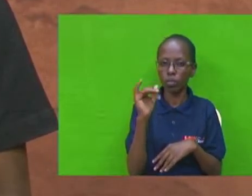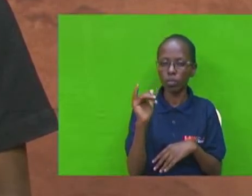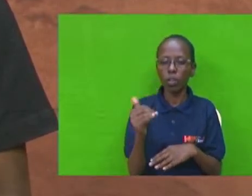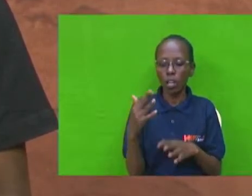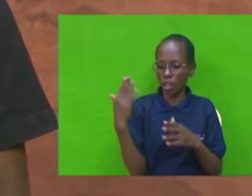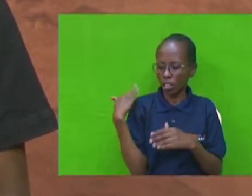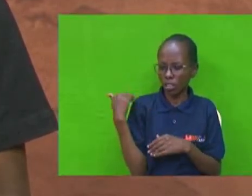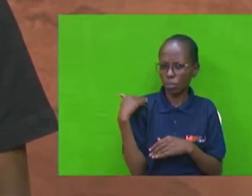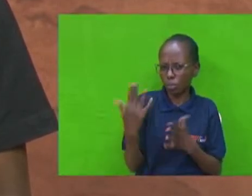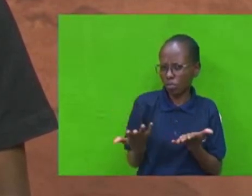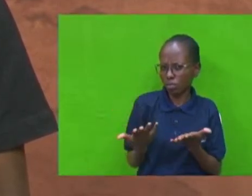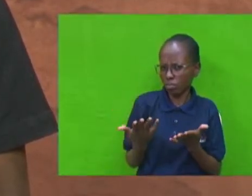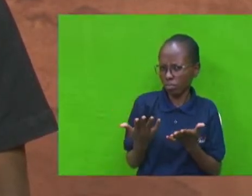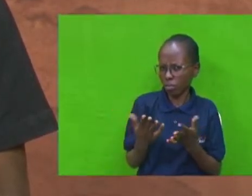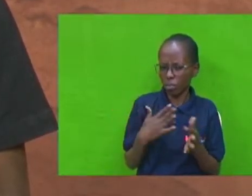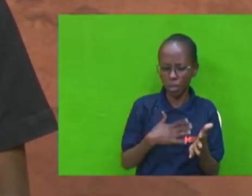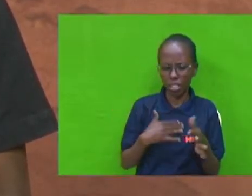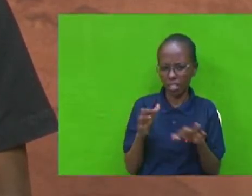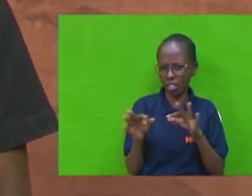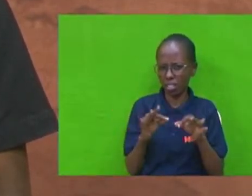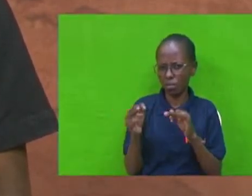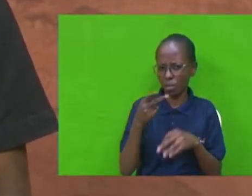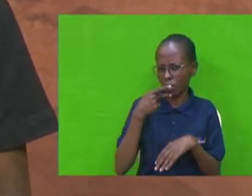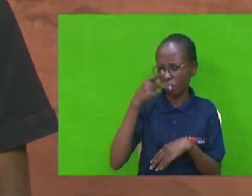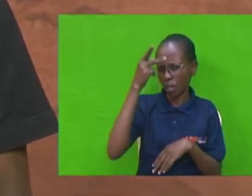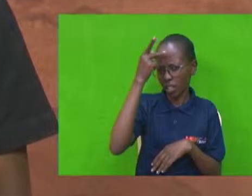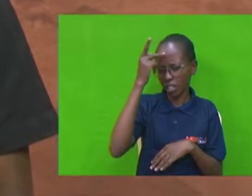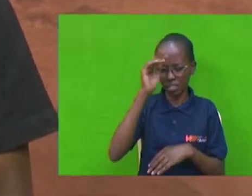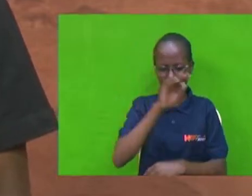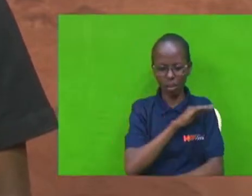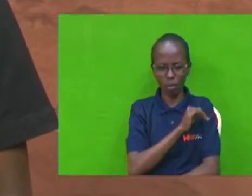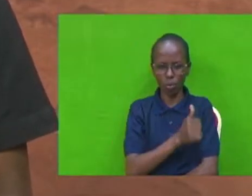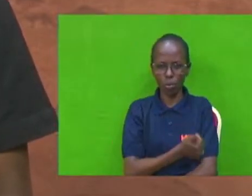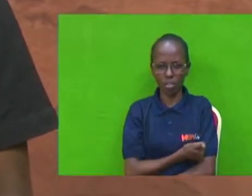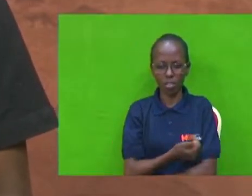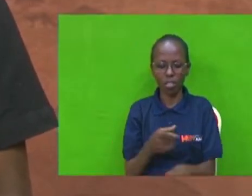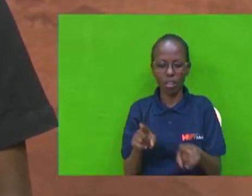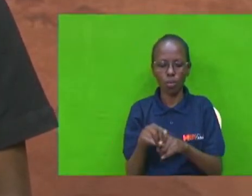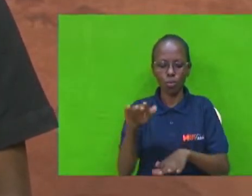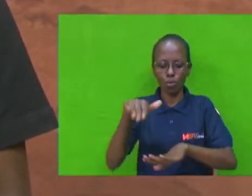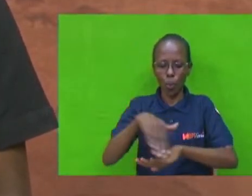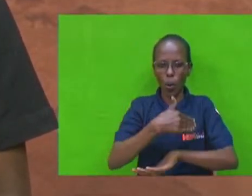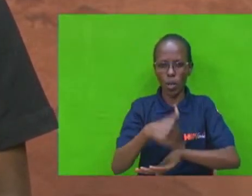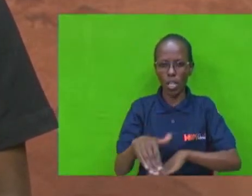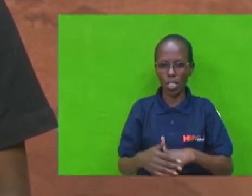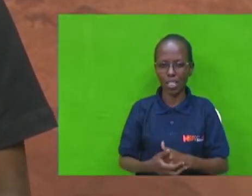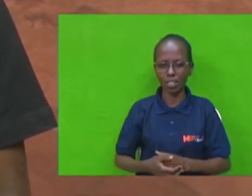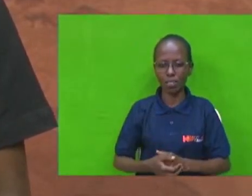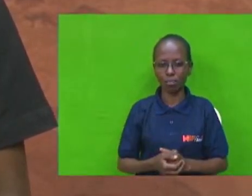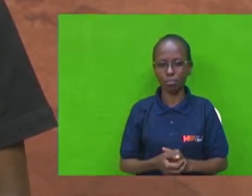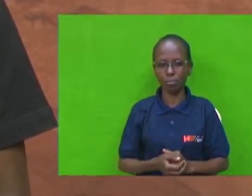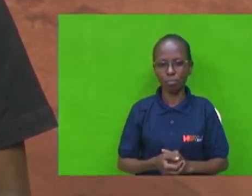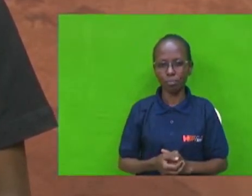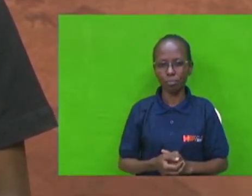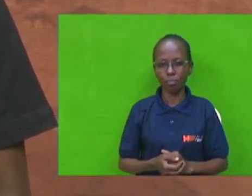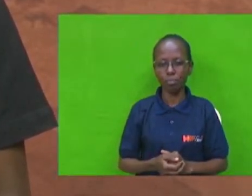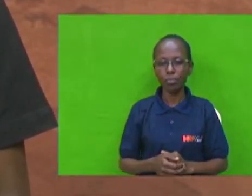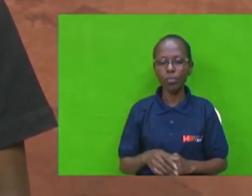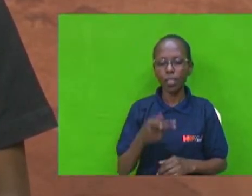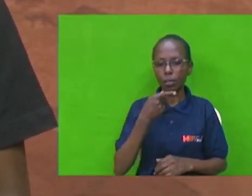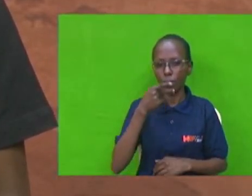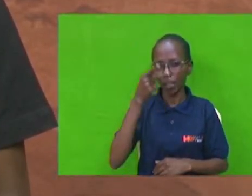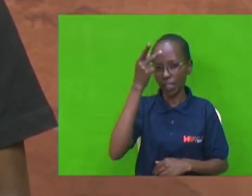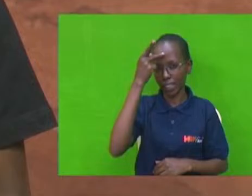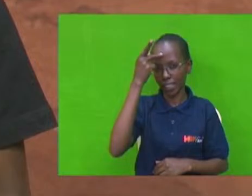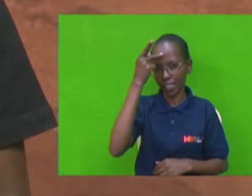hebu zungumzia hoja hiyo, wazazi, mamlaka na mipaka. Jambo la kwanza, mzazi ukisikia sio mjukuu,